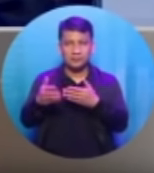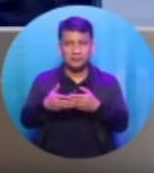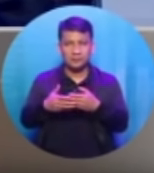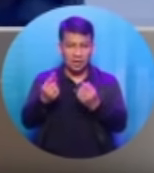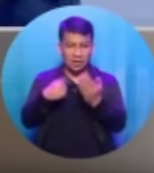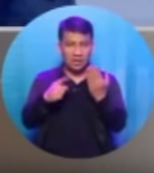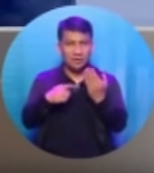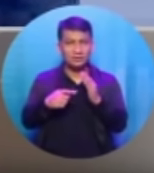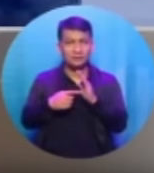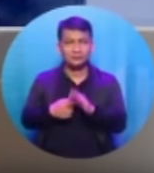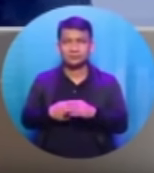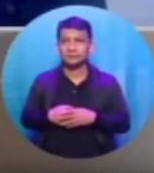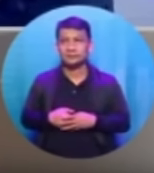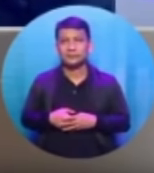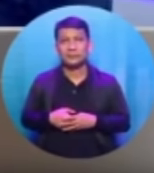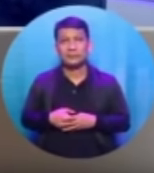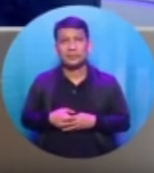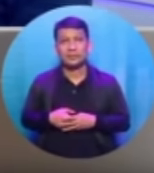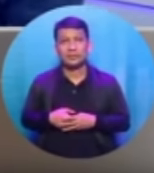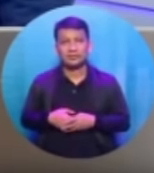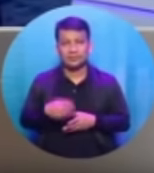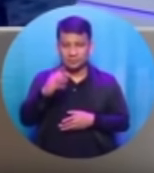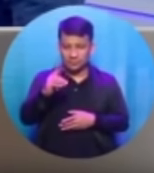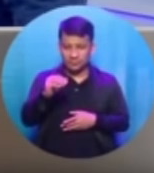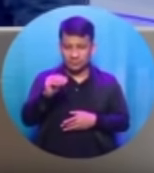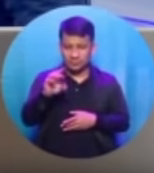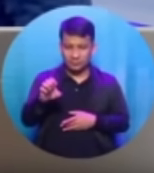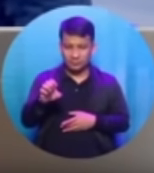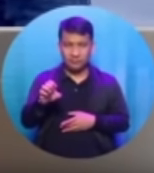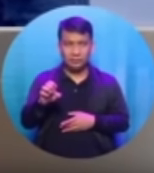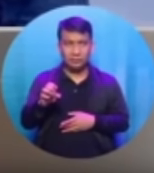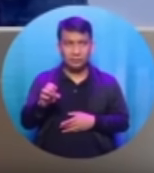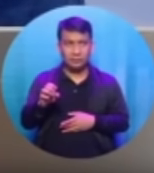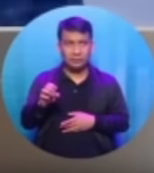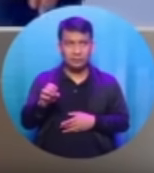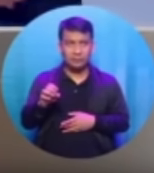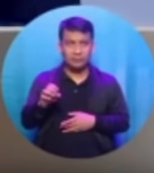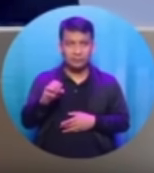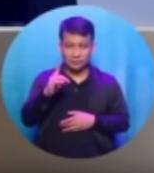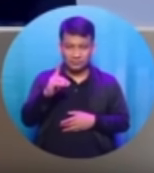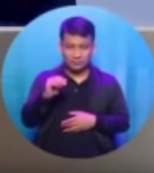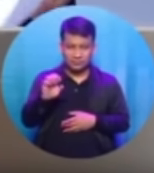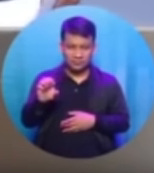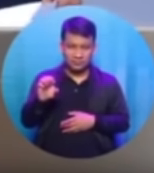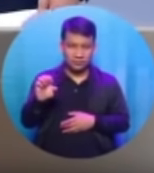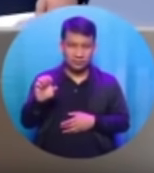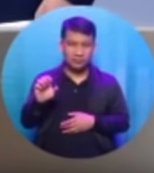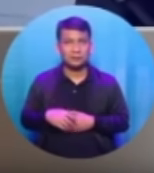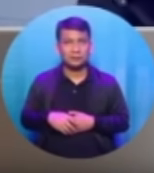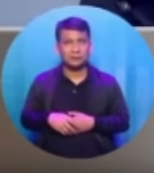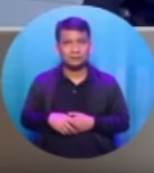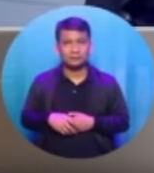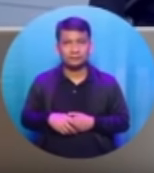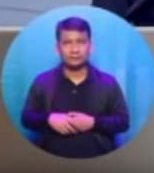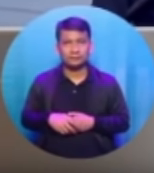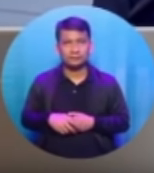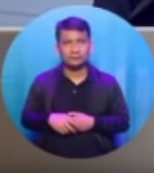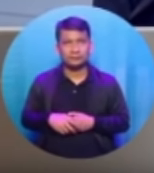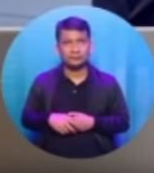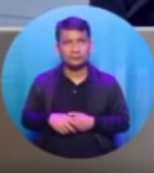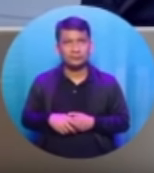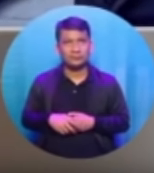pong nangyari. Ah, nadoli, walang nangyari. Ah, ibig sabihin.